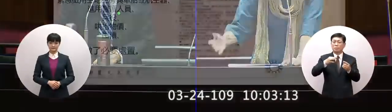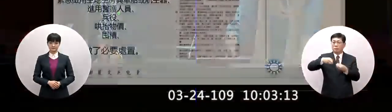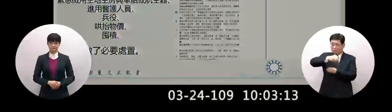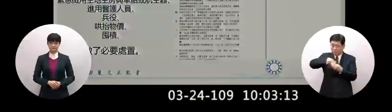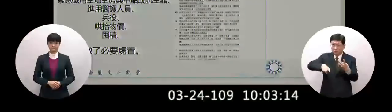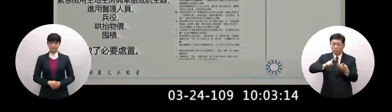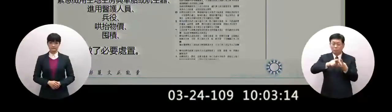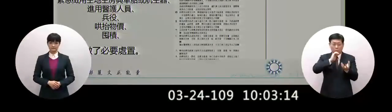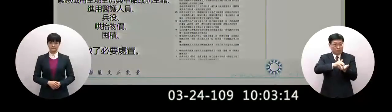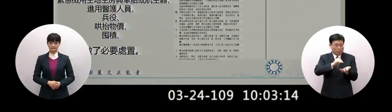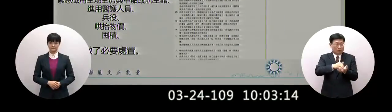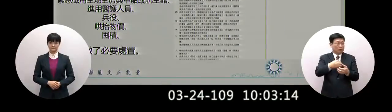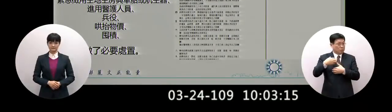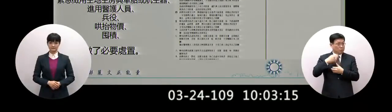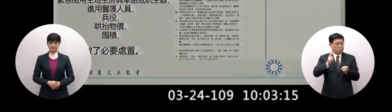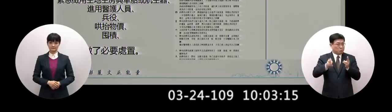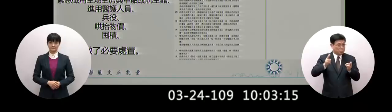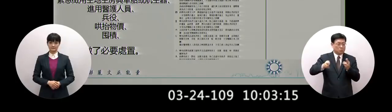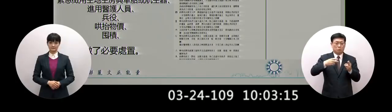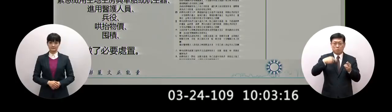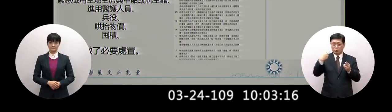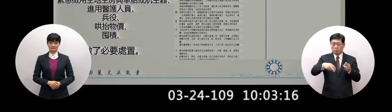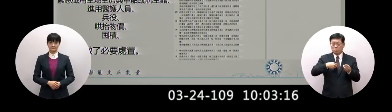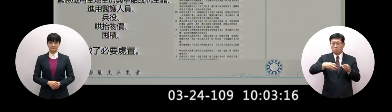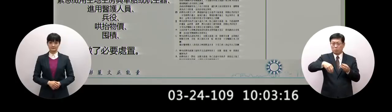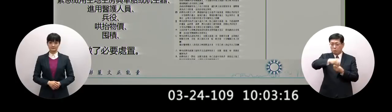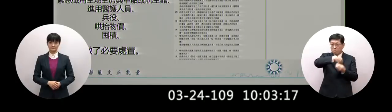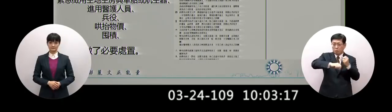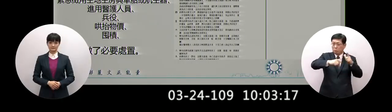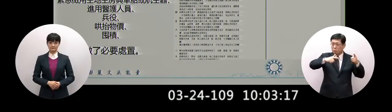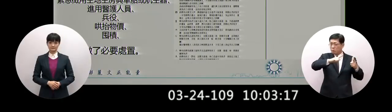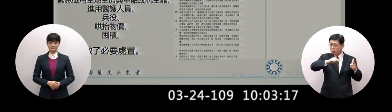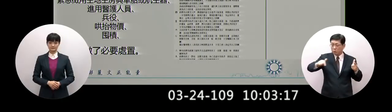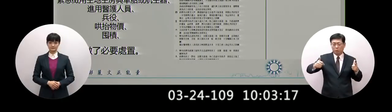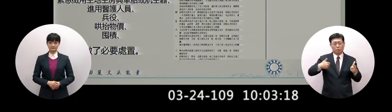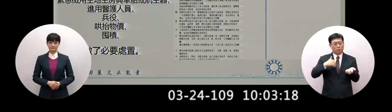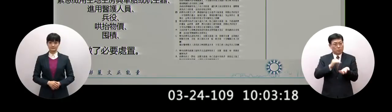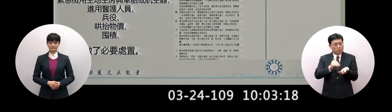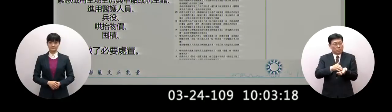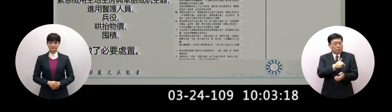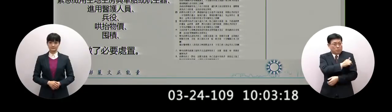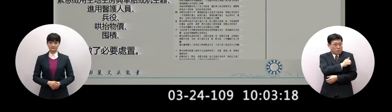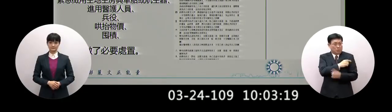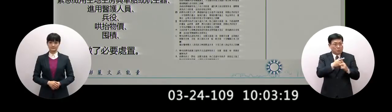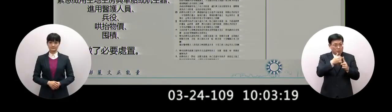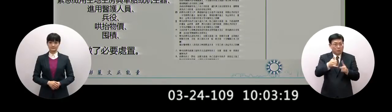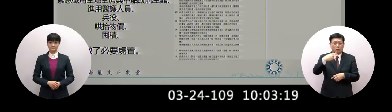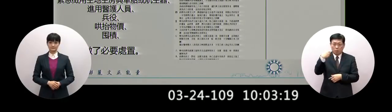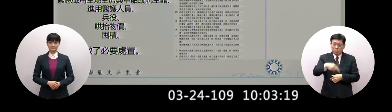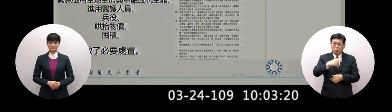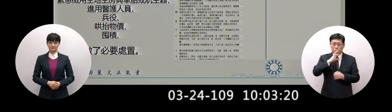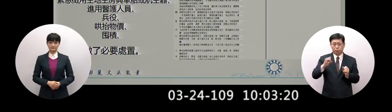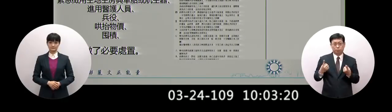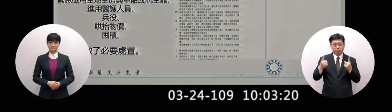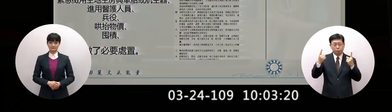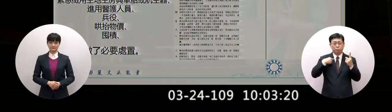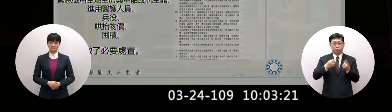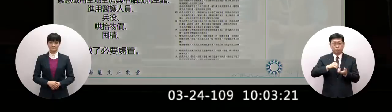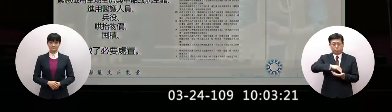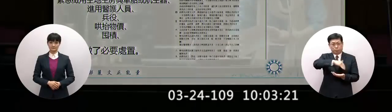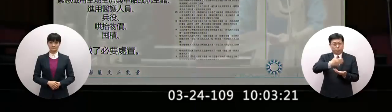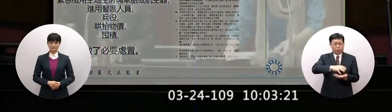财产、医护、国军的调度、紧急的调用许多的物资、医护人员等等的，甚至于哄抬物价、囤